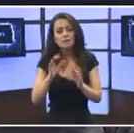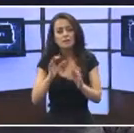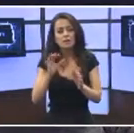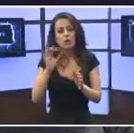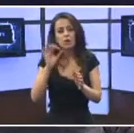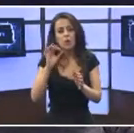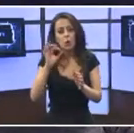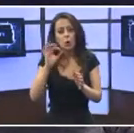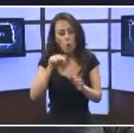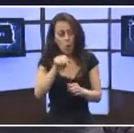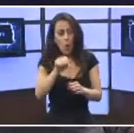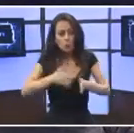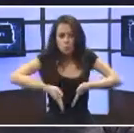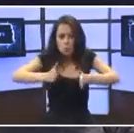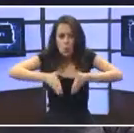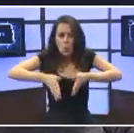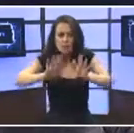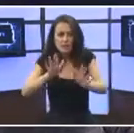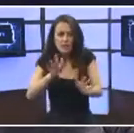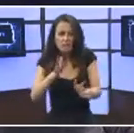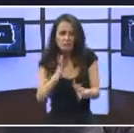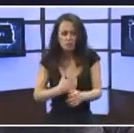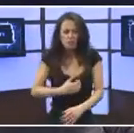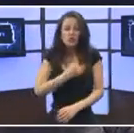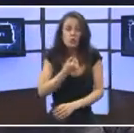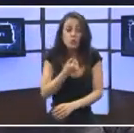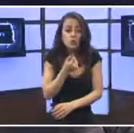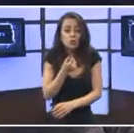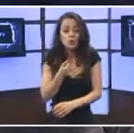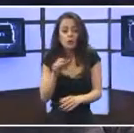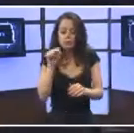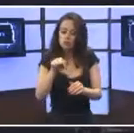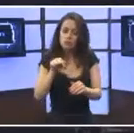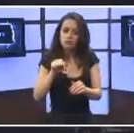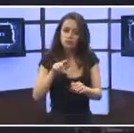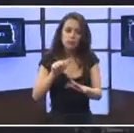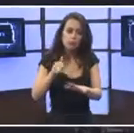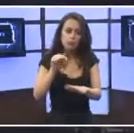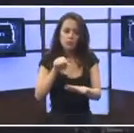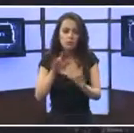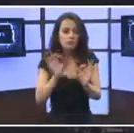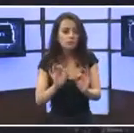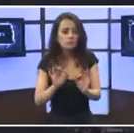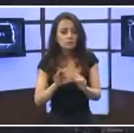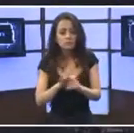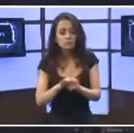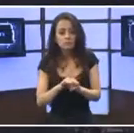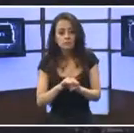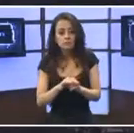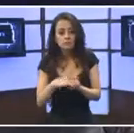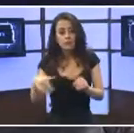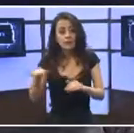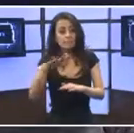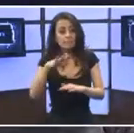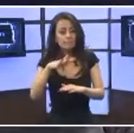çıkartan kıyamıyorsunuz. Evet. Hani peçete maalesef, satıyor. Maalesef. Ha işte bu onlar sefer onlar başlar. Mevcut. Ama işte hala kıyamıyoruz ama yani biz